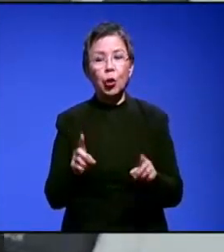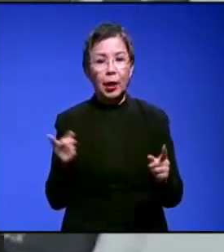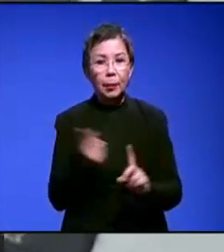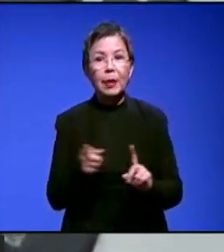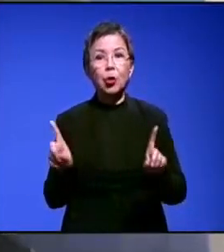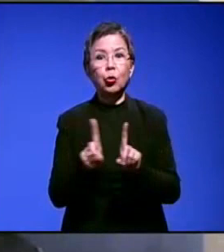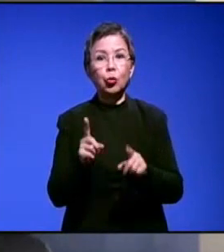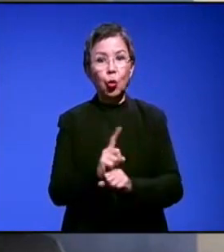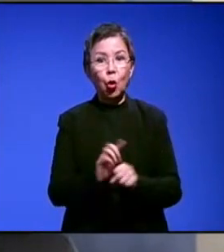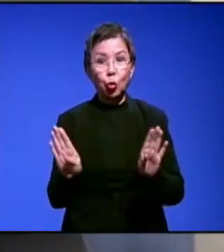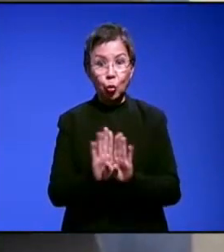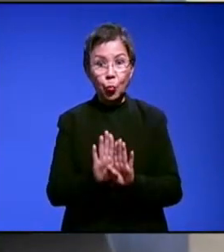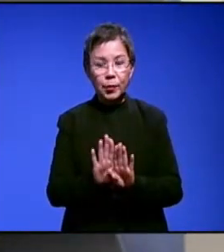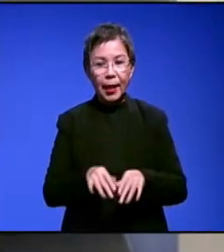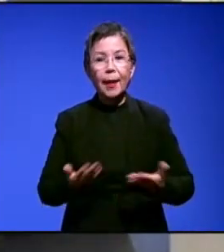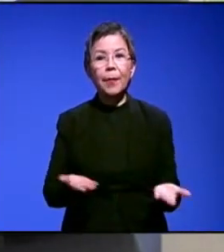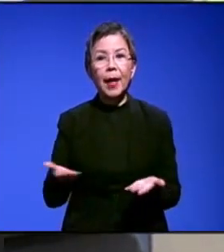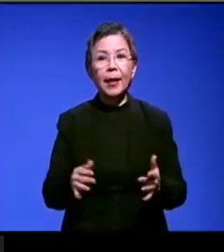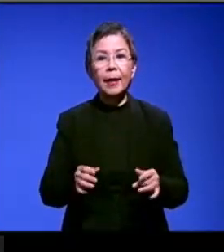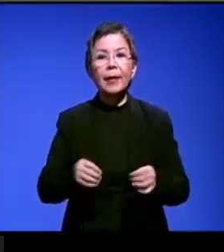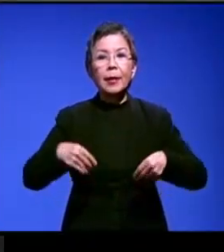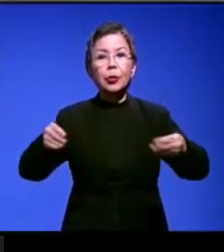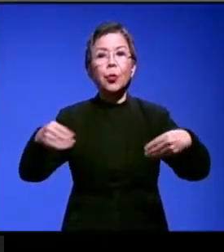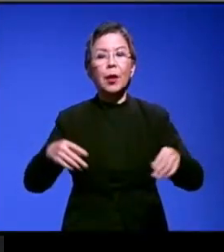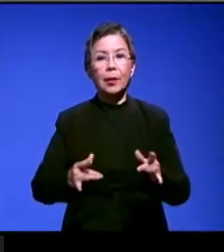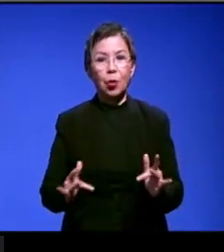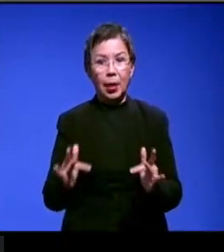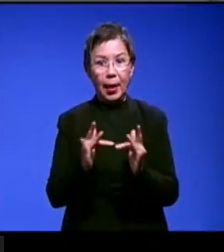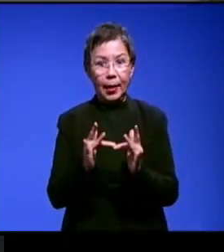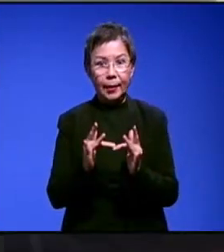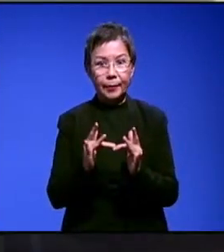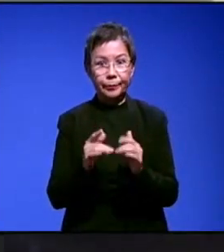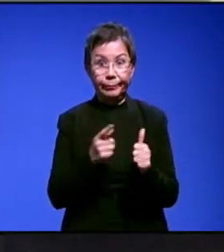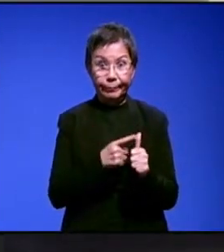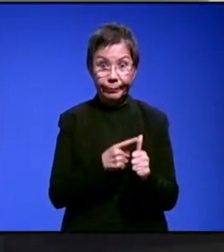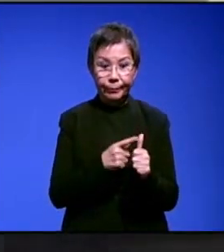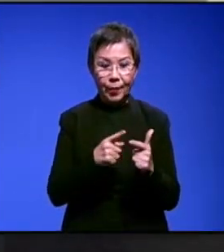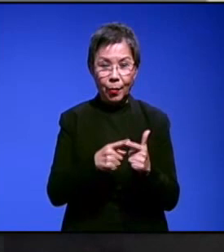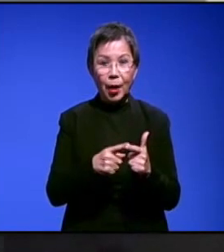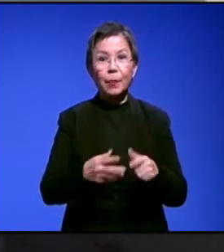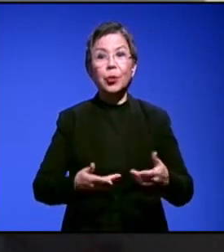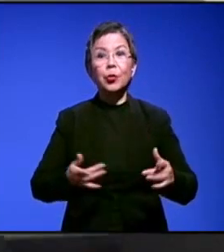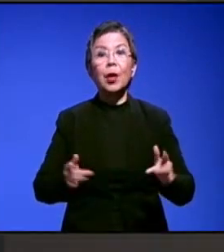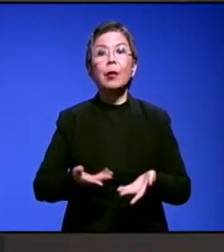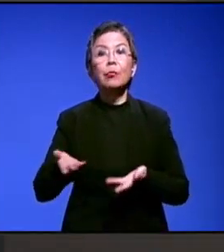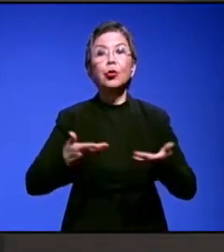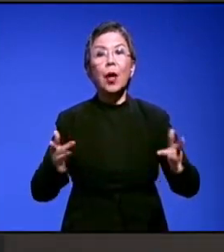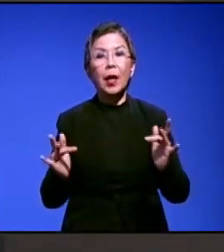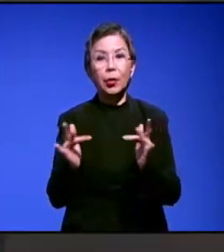tutup, kini sebagian besar hanya melayani penjualan online. Namun, tak hanya itu, penjualan online kini